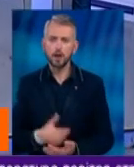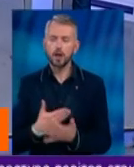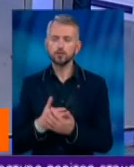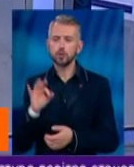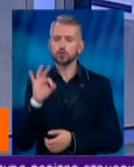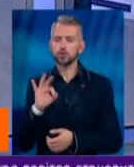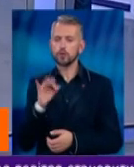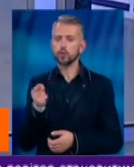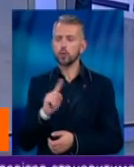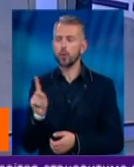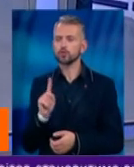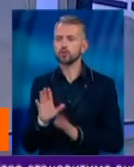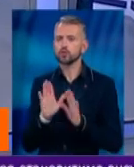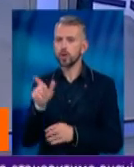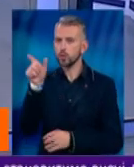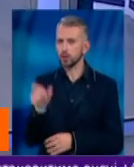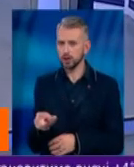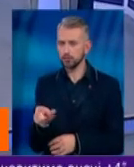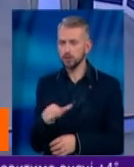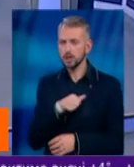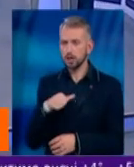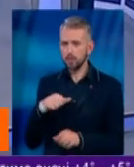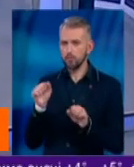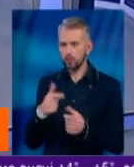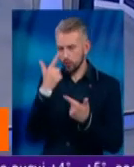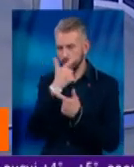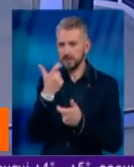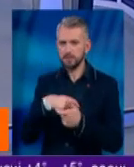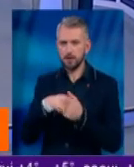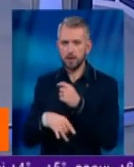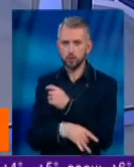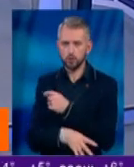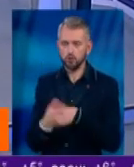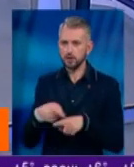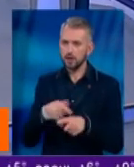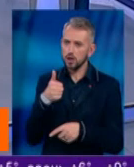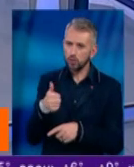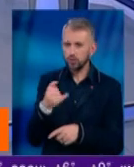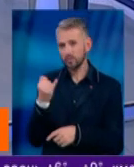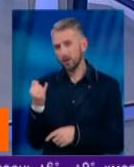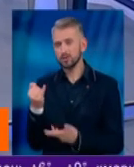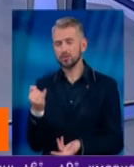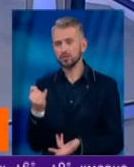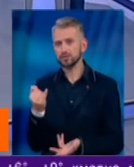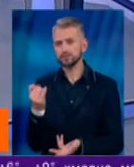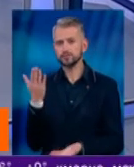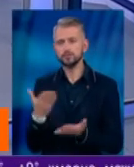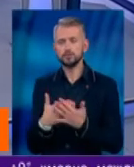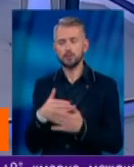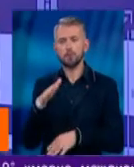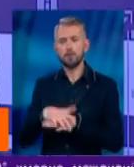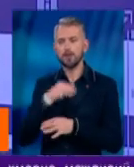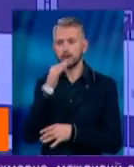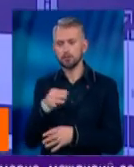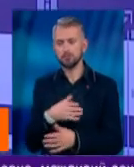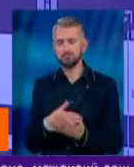стосовно того, що лише людина, так, сама може оголосити себе банкрутом. Це добре чи погано? І, ну, якщо, скажімо, той самий банк сказав, ну